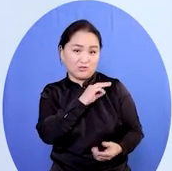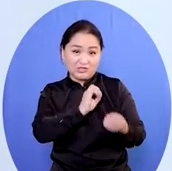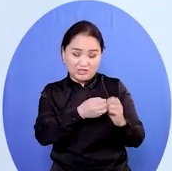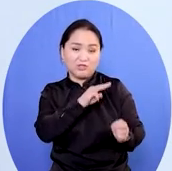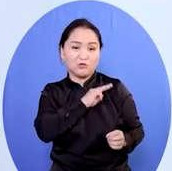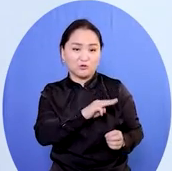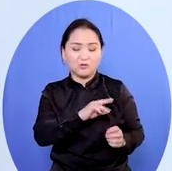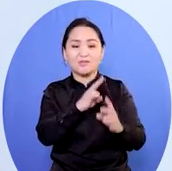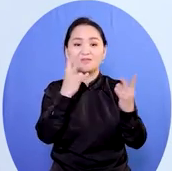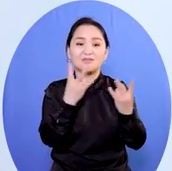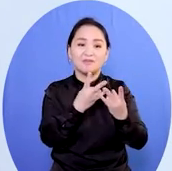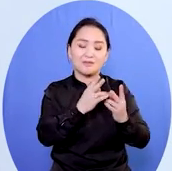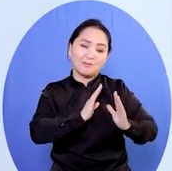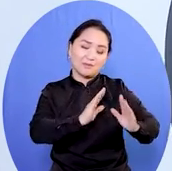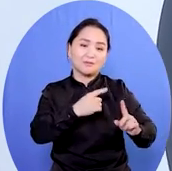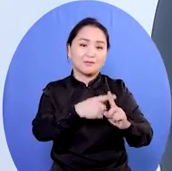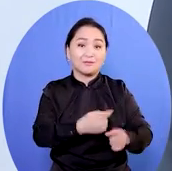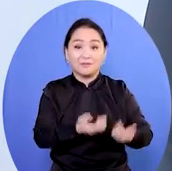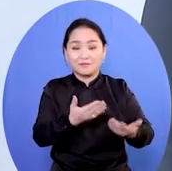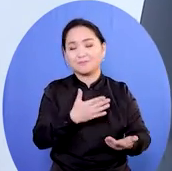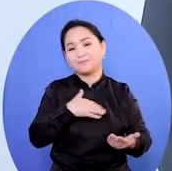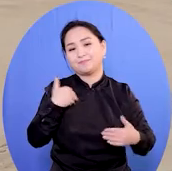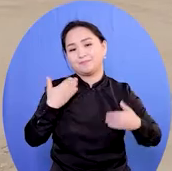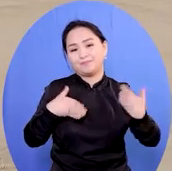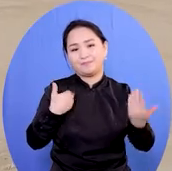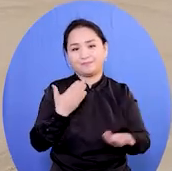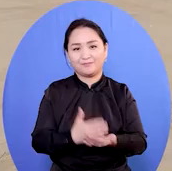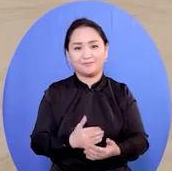Нийгмийн одоо уур амьсгал хандлага эерэг болж ирж байгаа тул маш их баяртай байна.